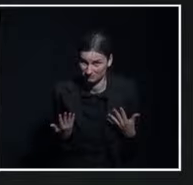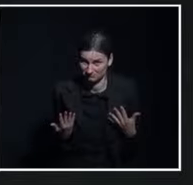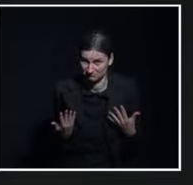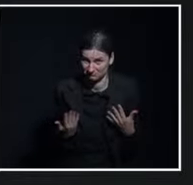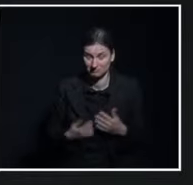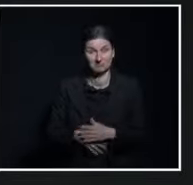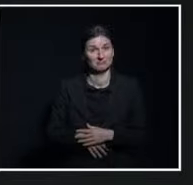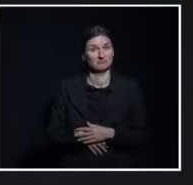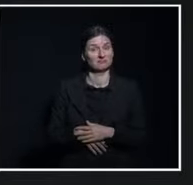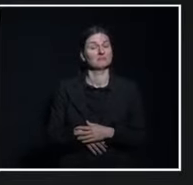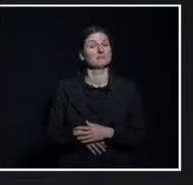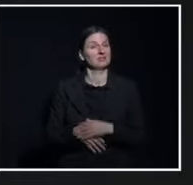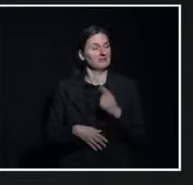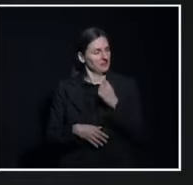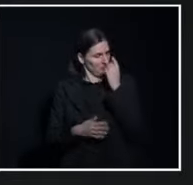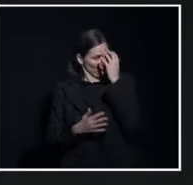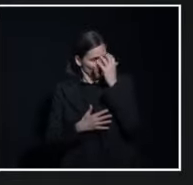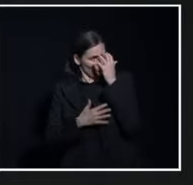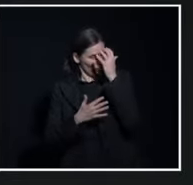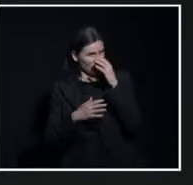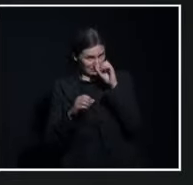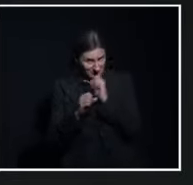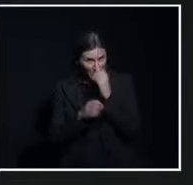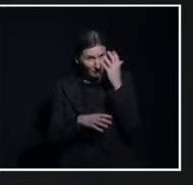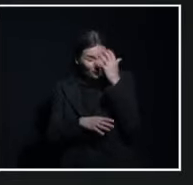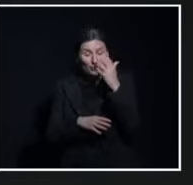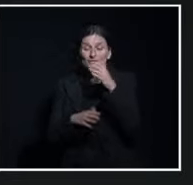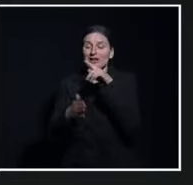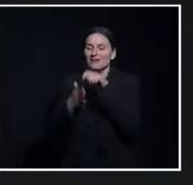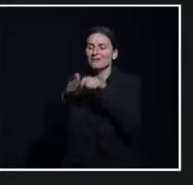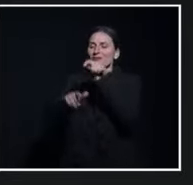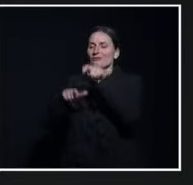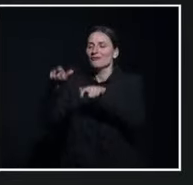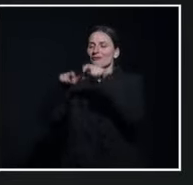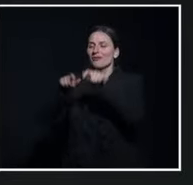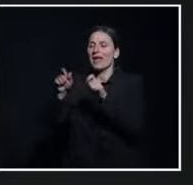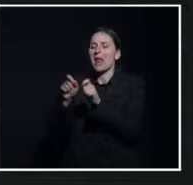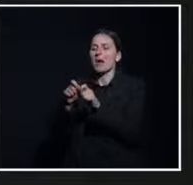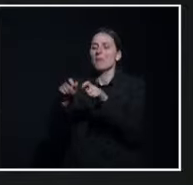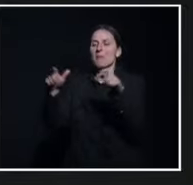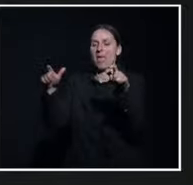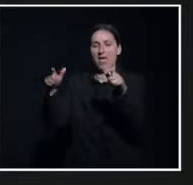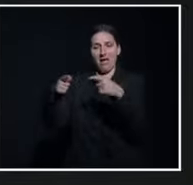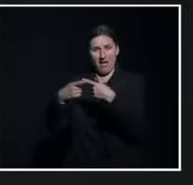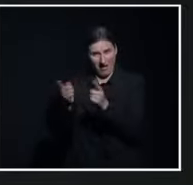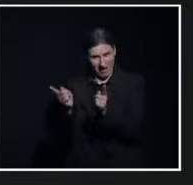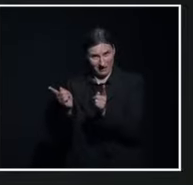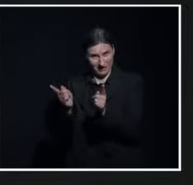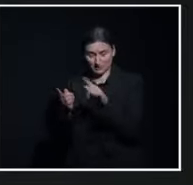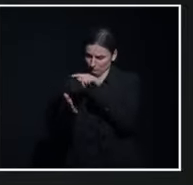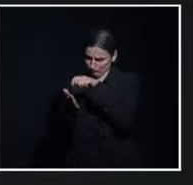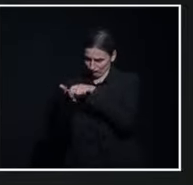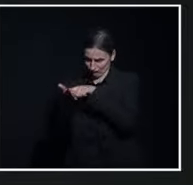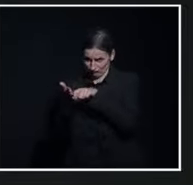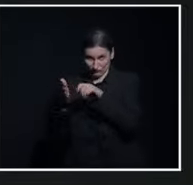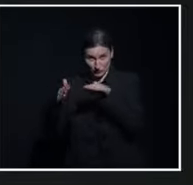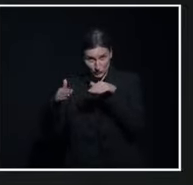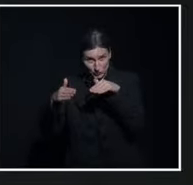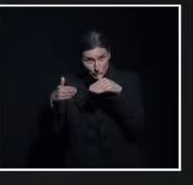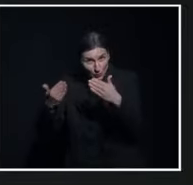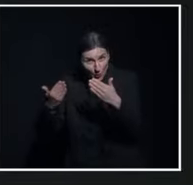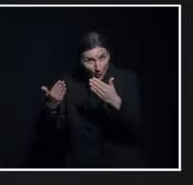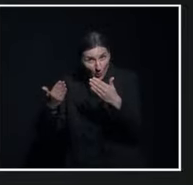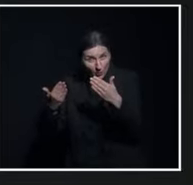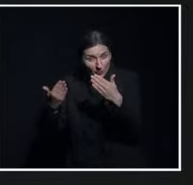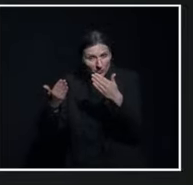Würde eine Mehrheit der Wählerschaft es zulassen, dass wir den Wert